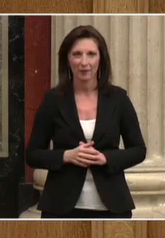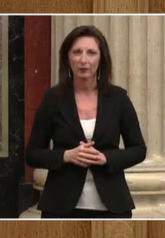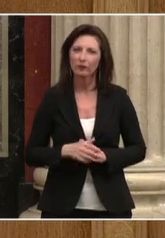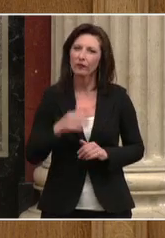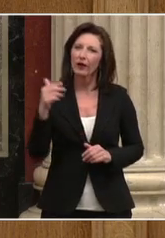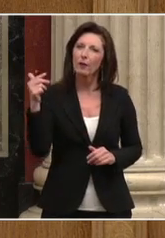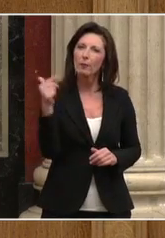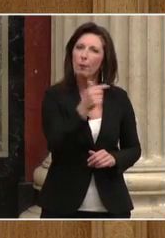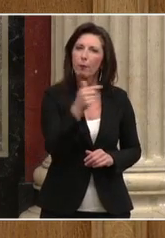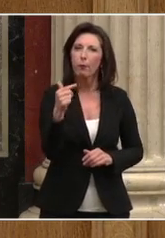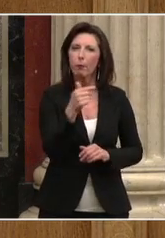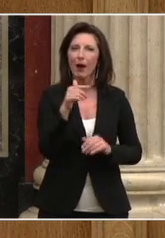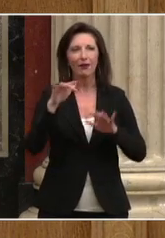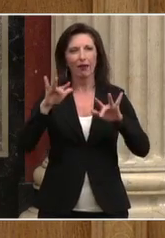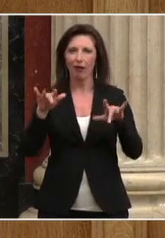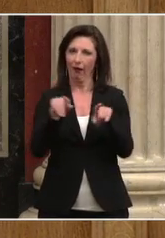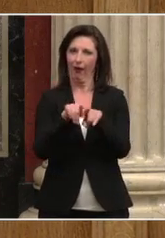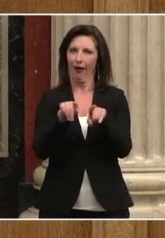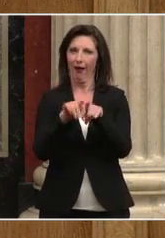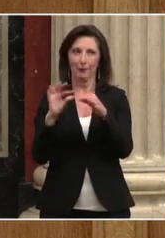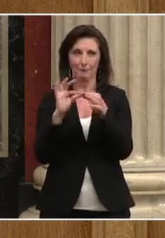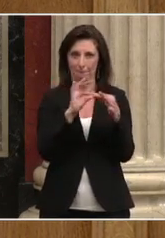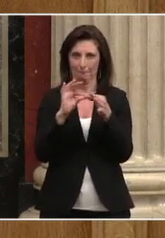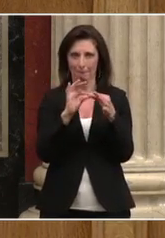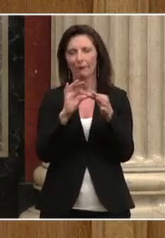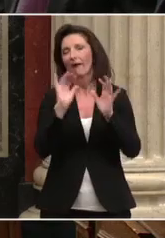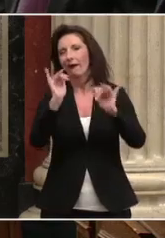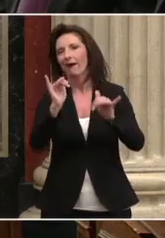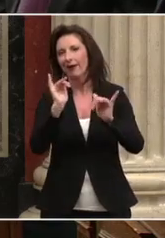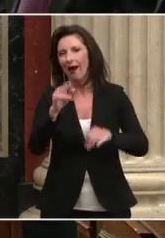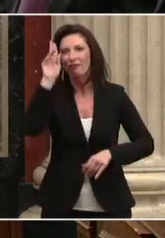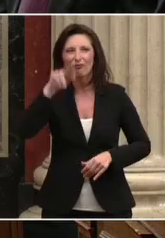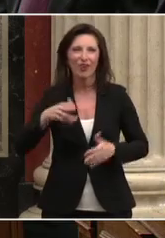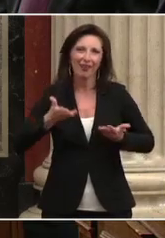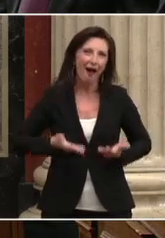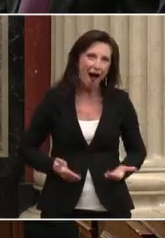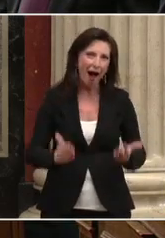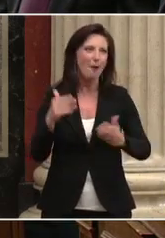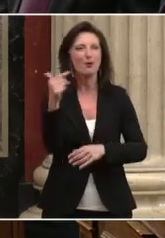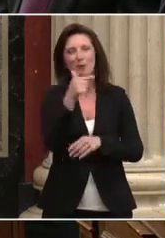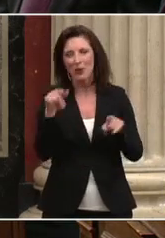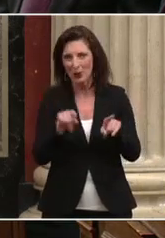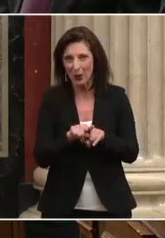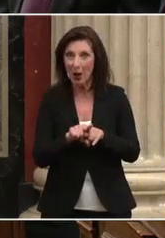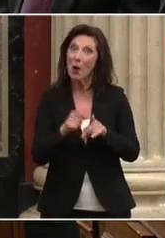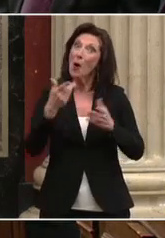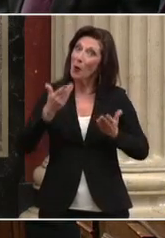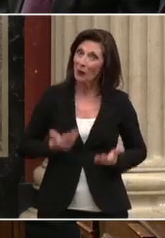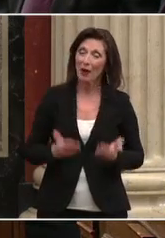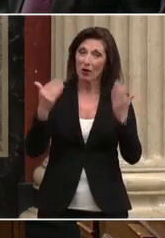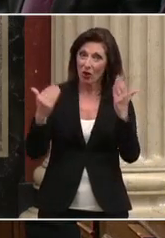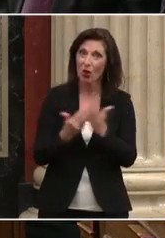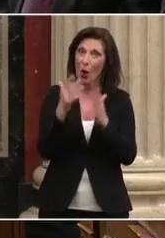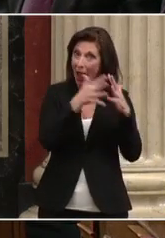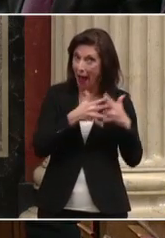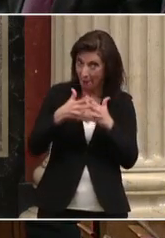beide verbindet, außer ihrer alten Heimat in Wien und ihrer neuen Heimat